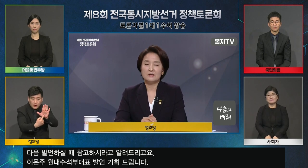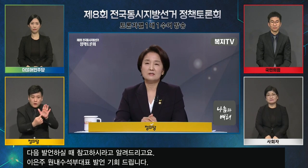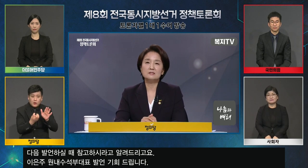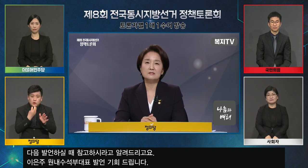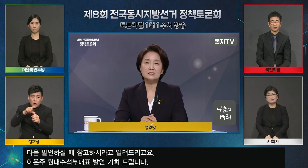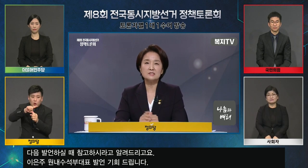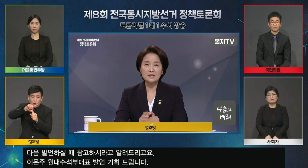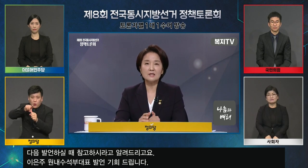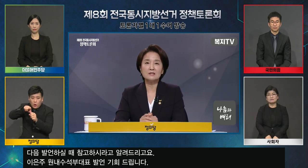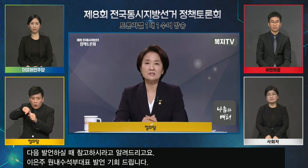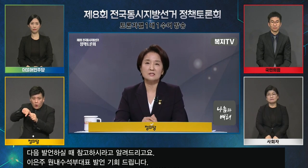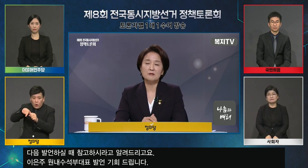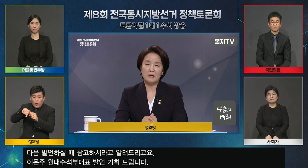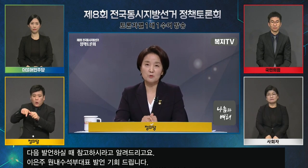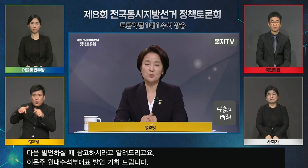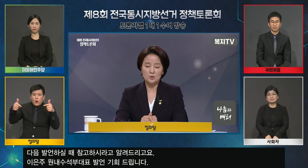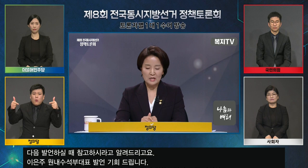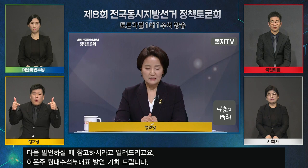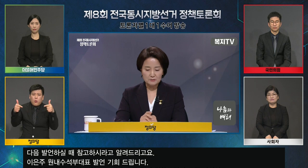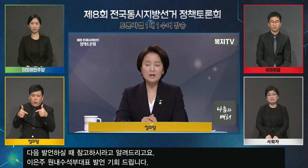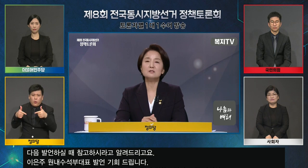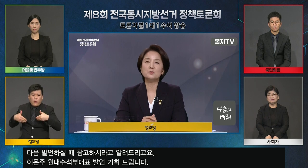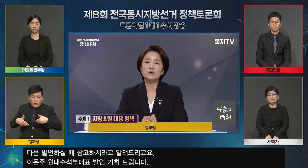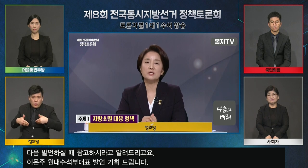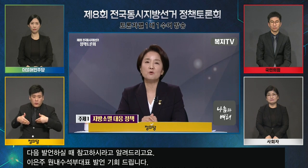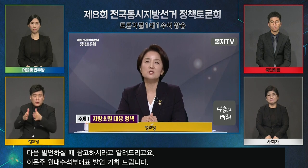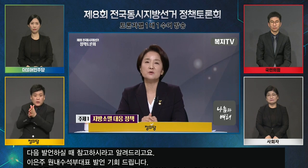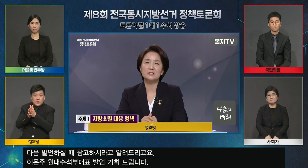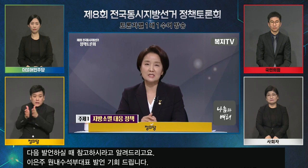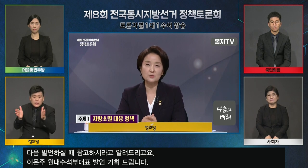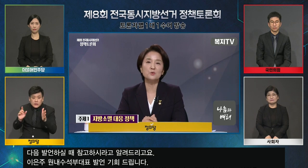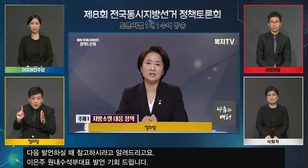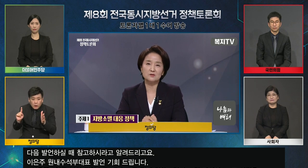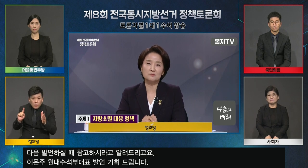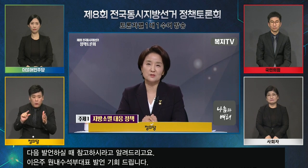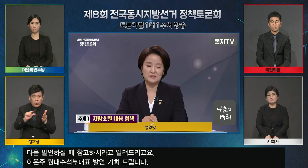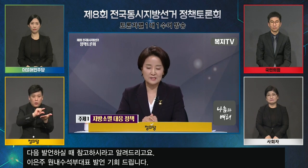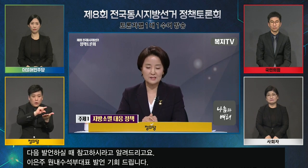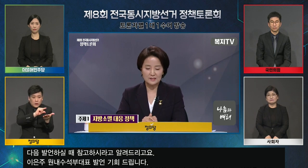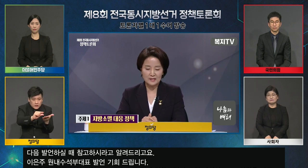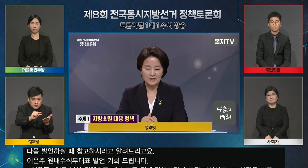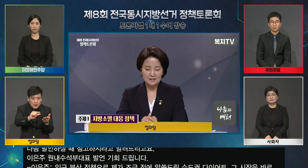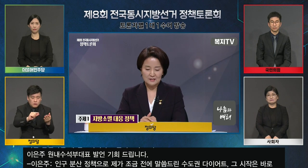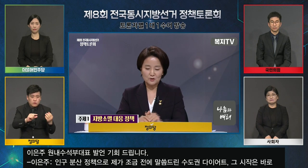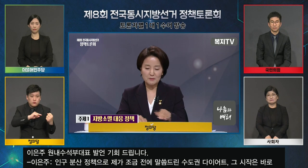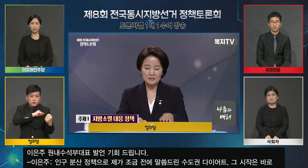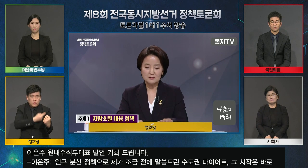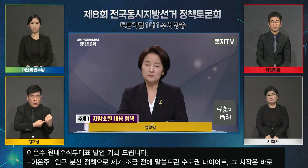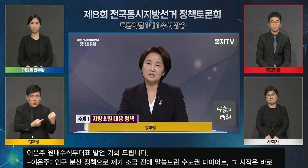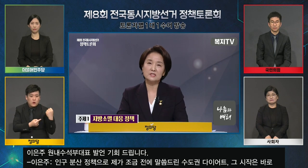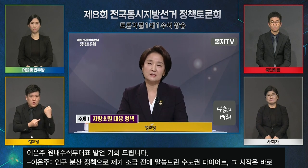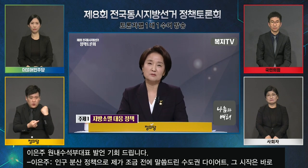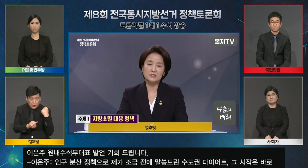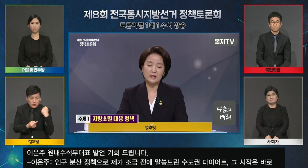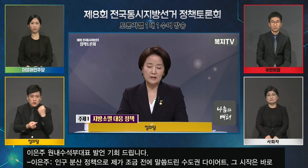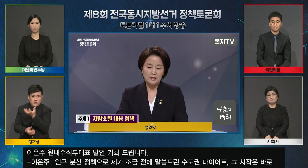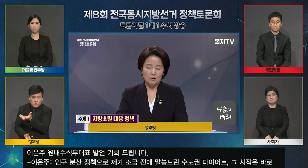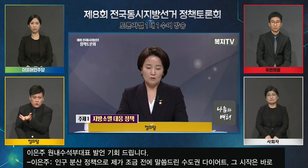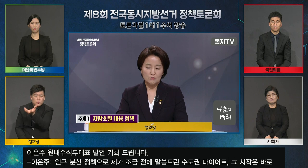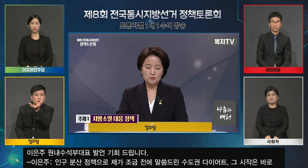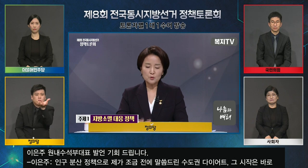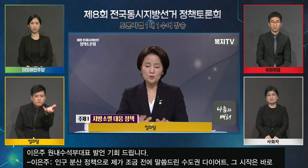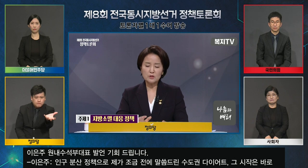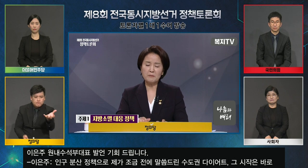그 시작은 바로 지방으로의 권력 이동에서부터 시작된다 이렇게 말씀드리겠습니다.